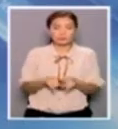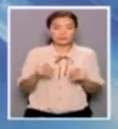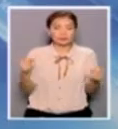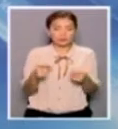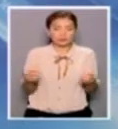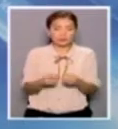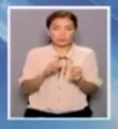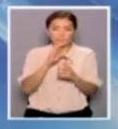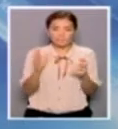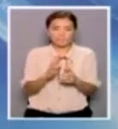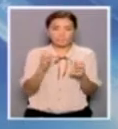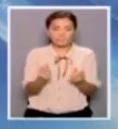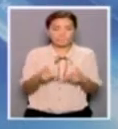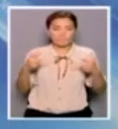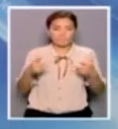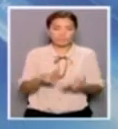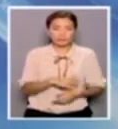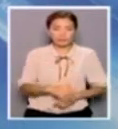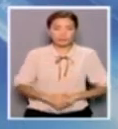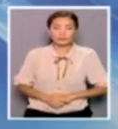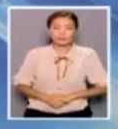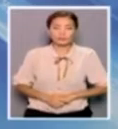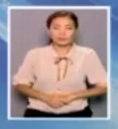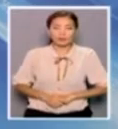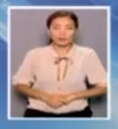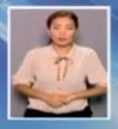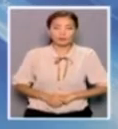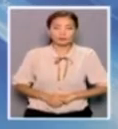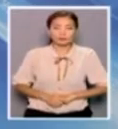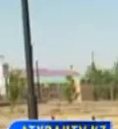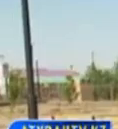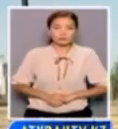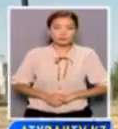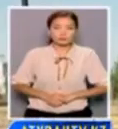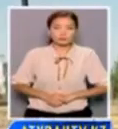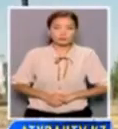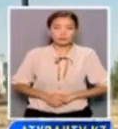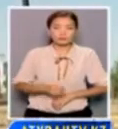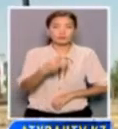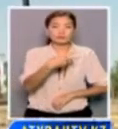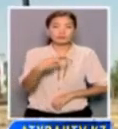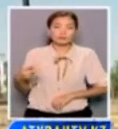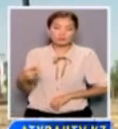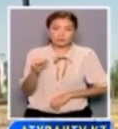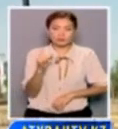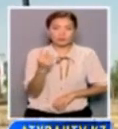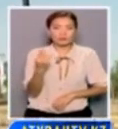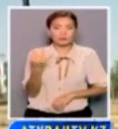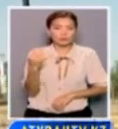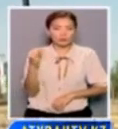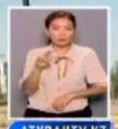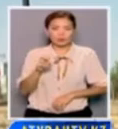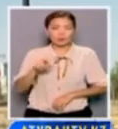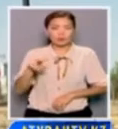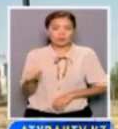санитарлық талаптарды сақтап онлайн форматта өтті. Зейнер Ғалиді тыңдайық. Екі этажды мына ғимарат еркінғалалықтардың көптен